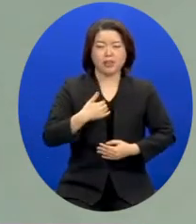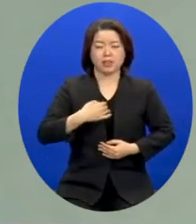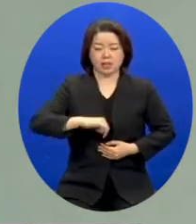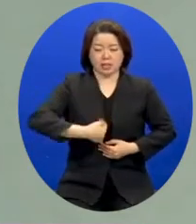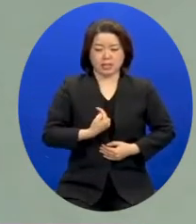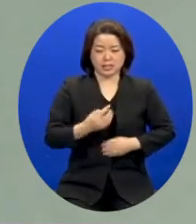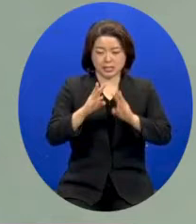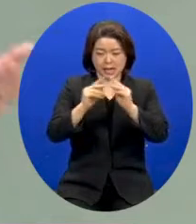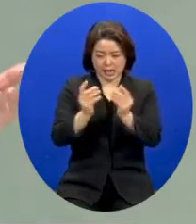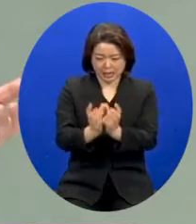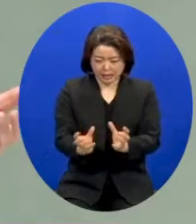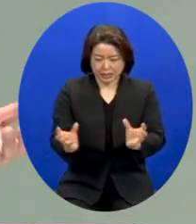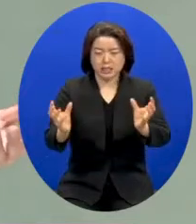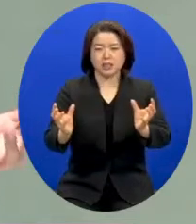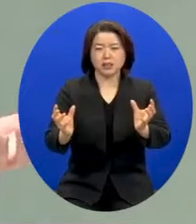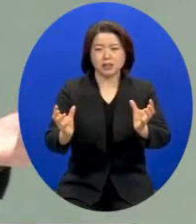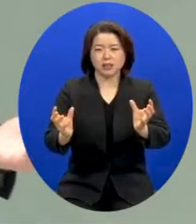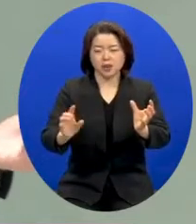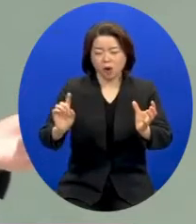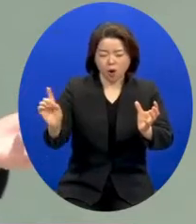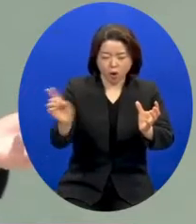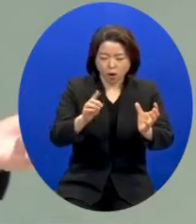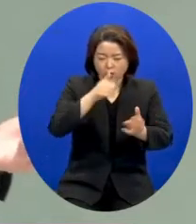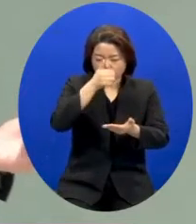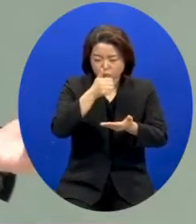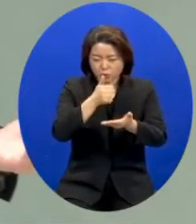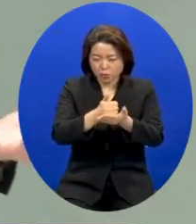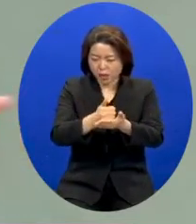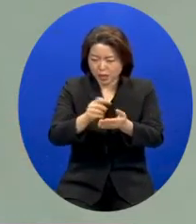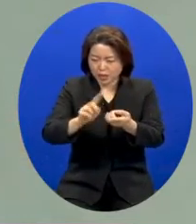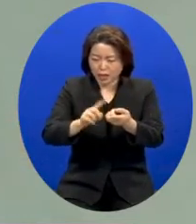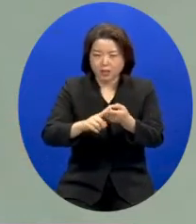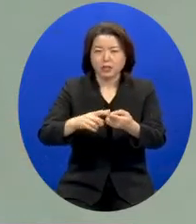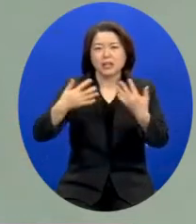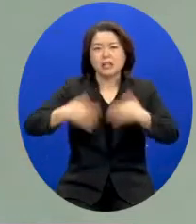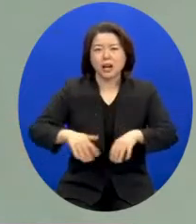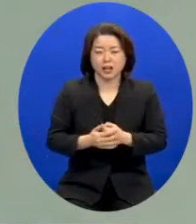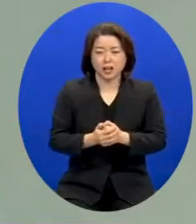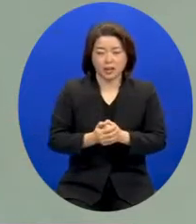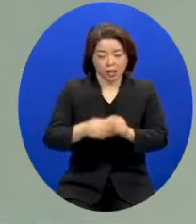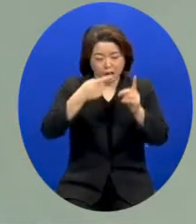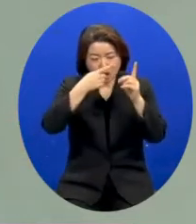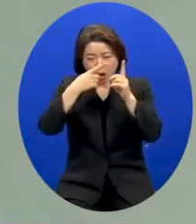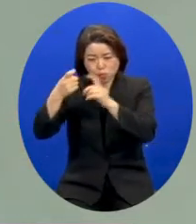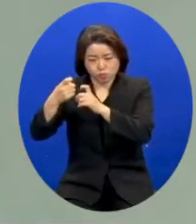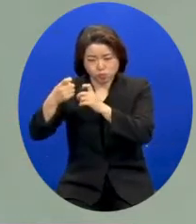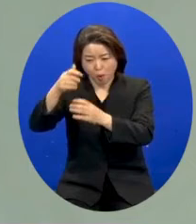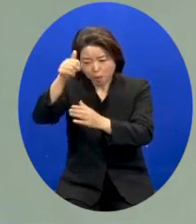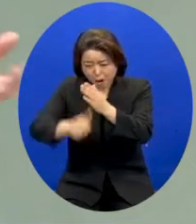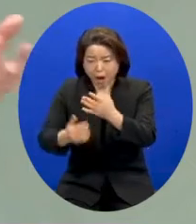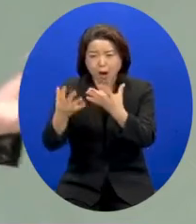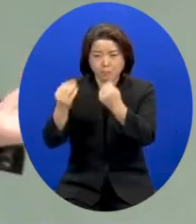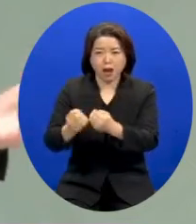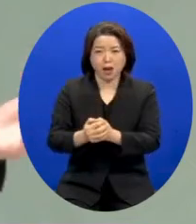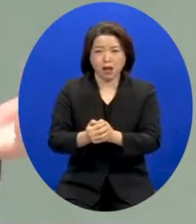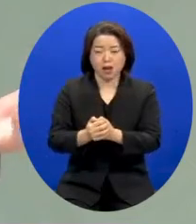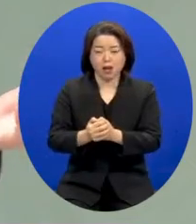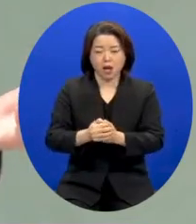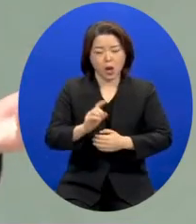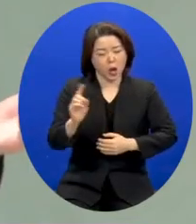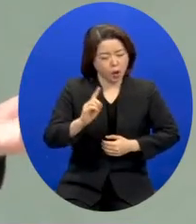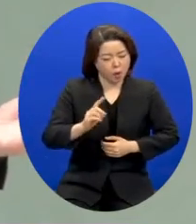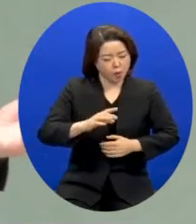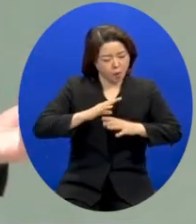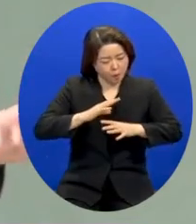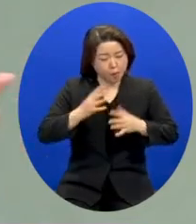같아요. 어쩌면 그렇게 죄에 연약하지요? 어쩌면 그렇게 유혹을 잘 받지요? 어쩌면 그렇게 겁이